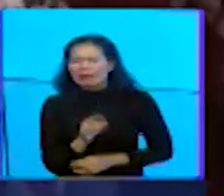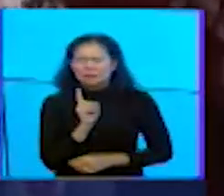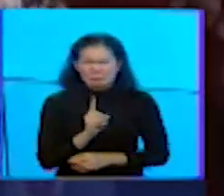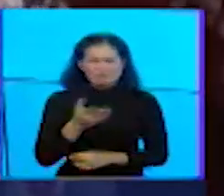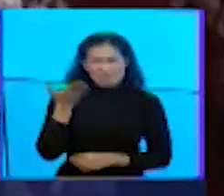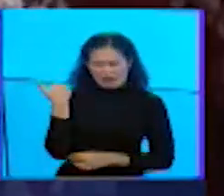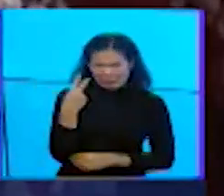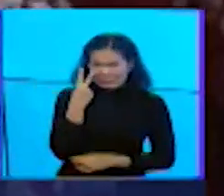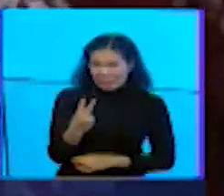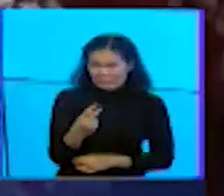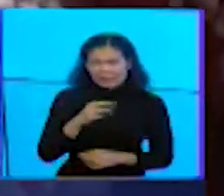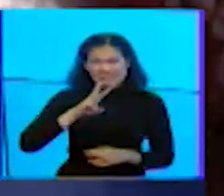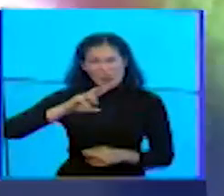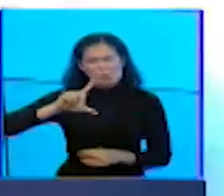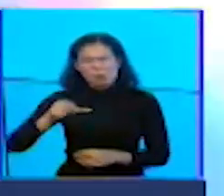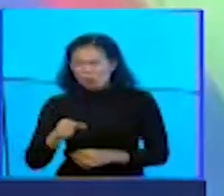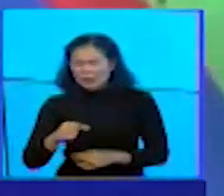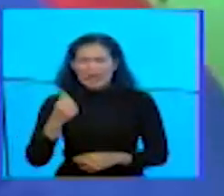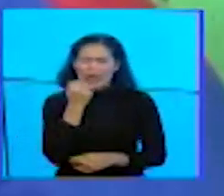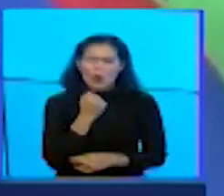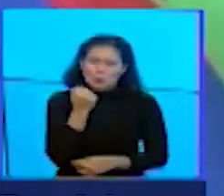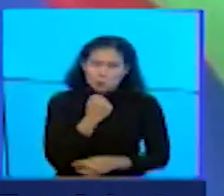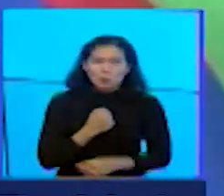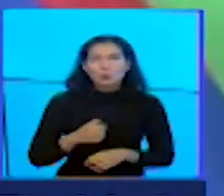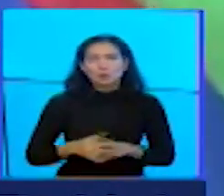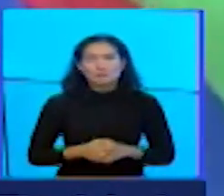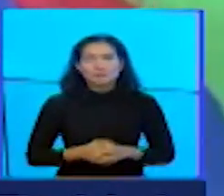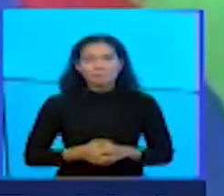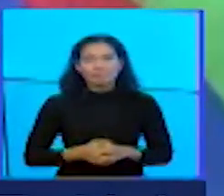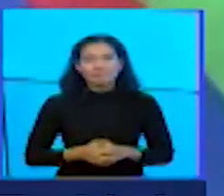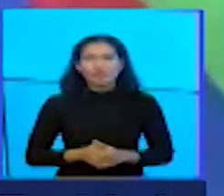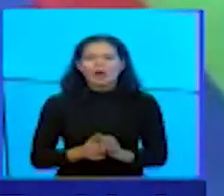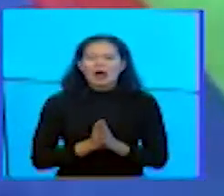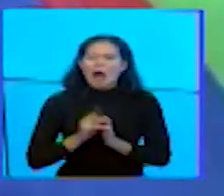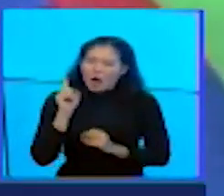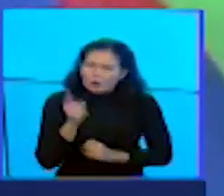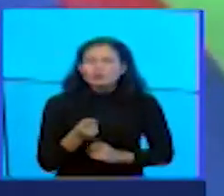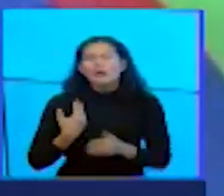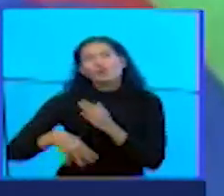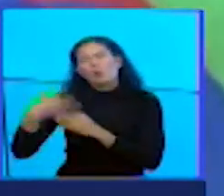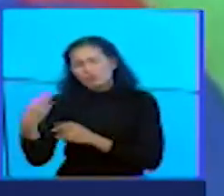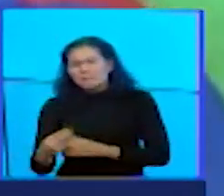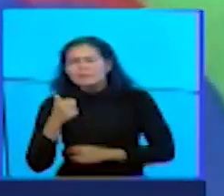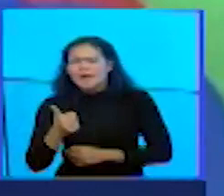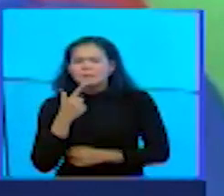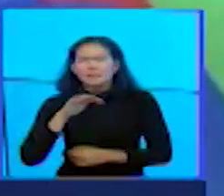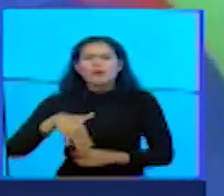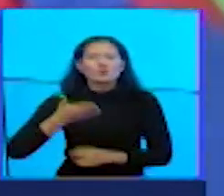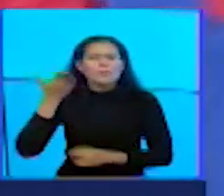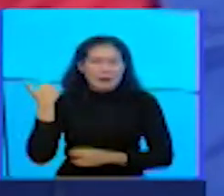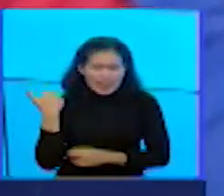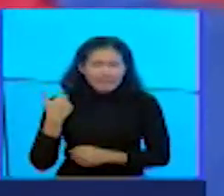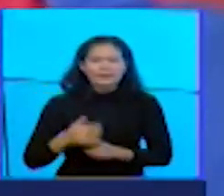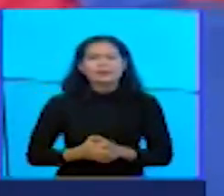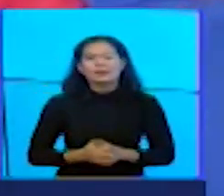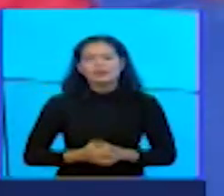kemarin-kemarin 3 bulan setengah nganggur. Makanya harusnya bisa mudik dan kayak tahun kemarin, soalnya nggak ada penghasilan lagi